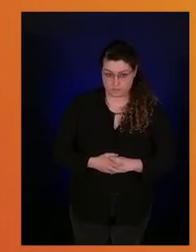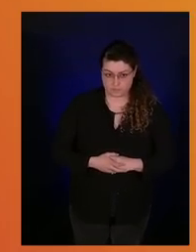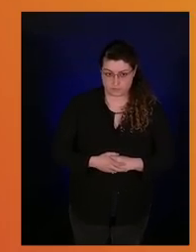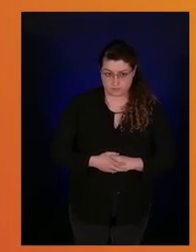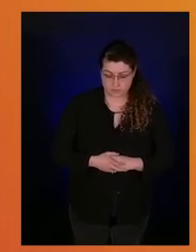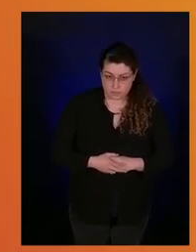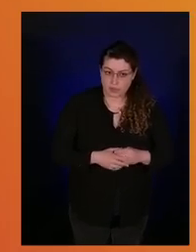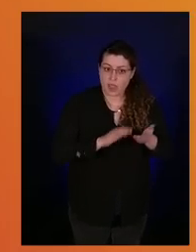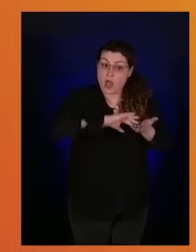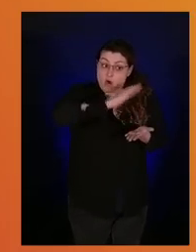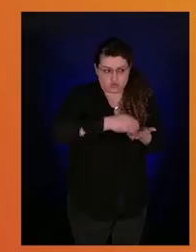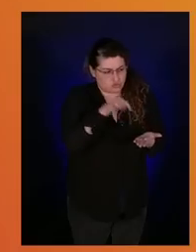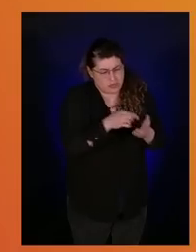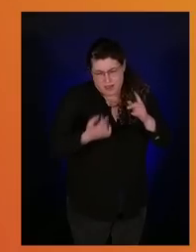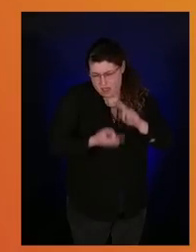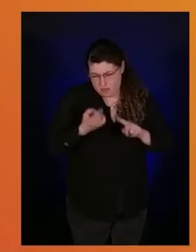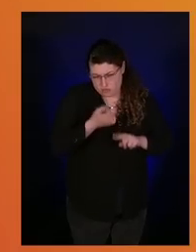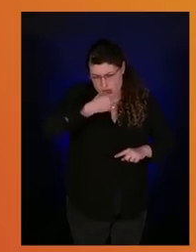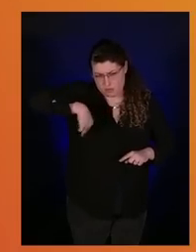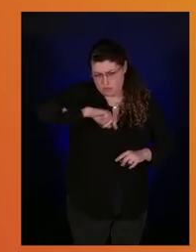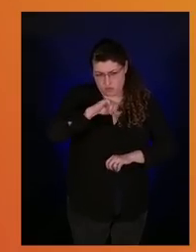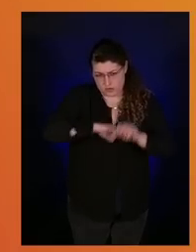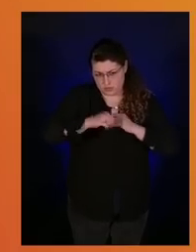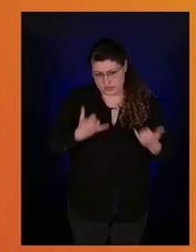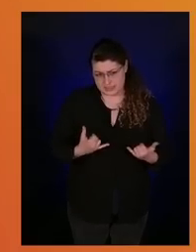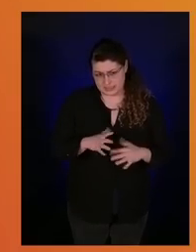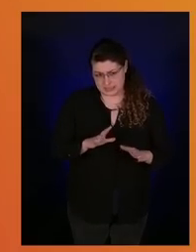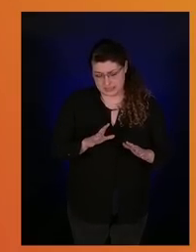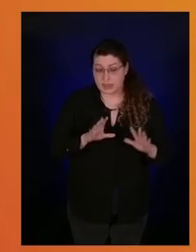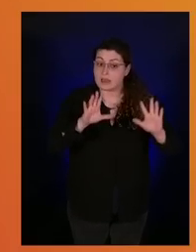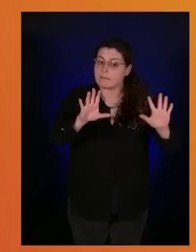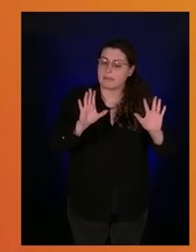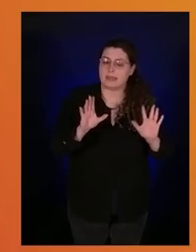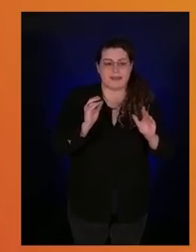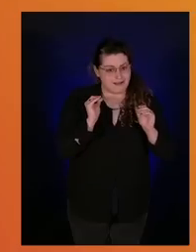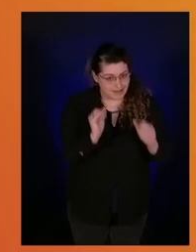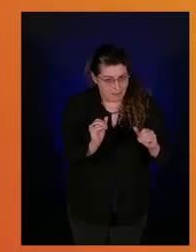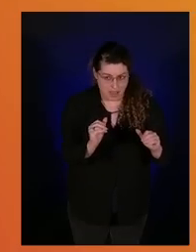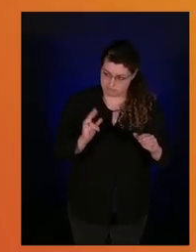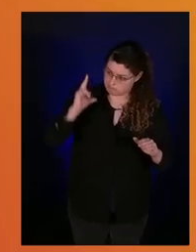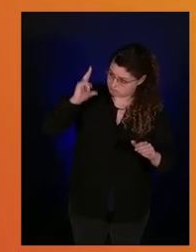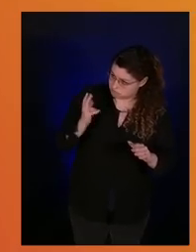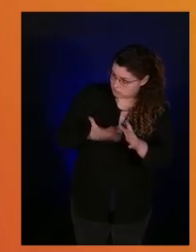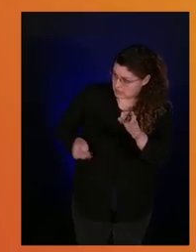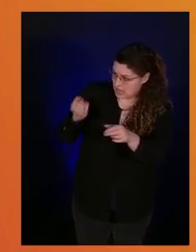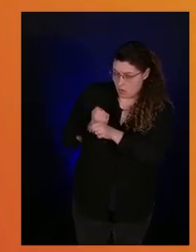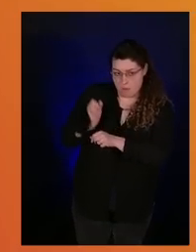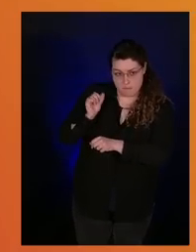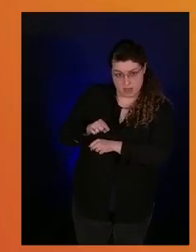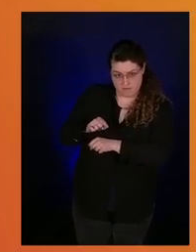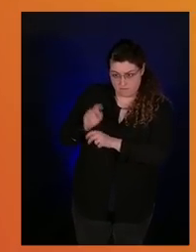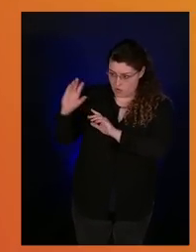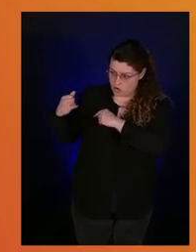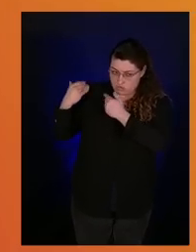C'est une ressource précieuse pour notre organisation. Mais il faut tout de même se dire que depuis sa mise en place, il n'y a eu